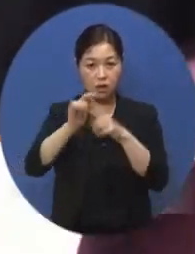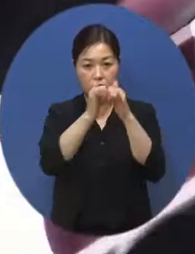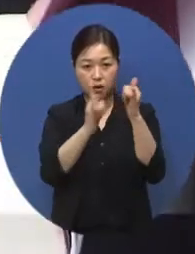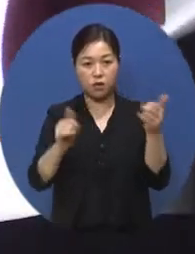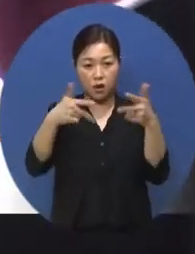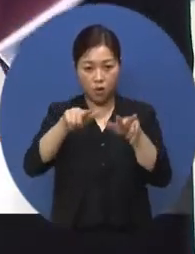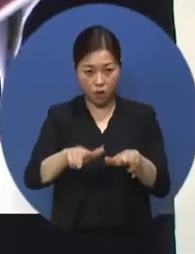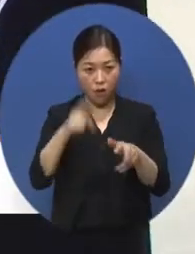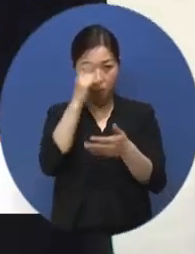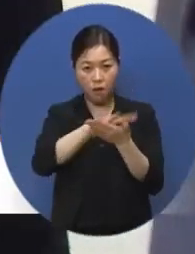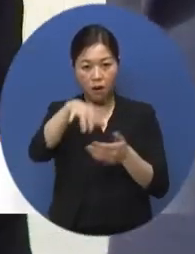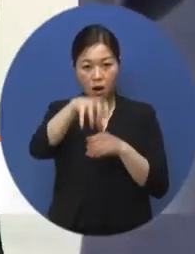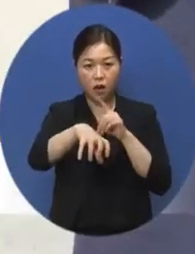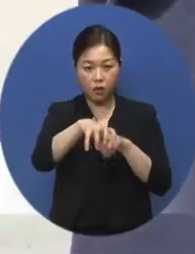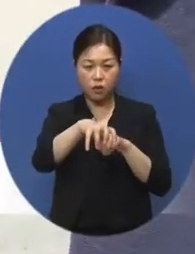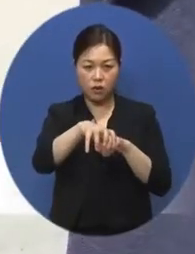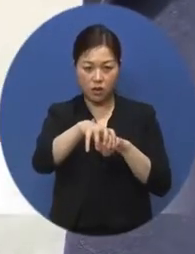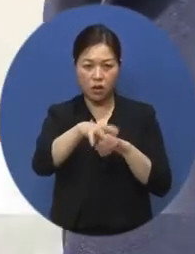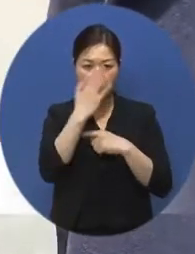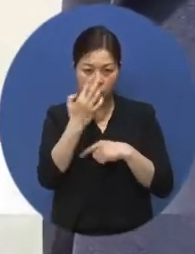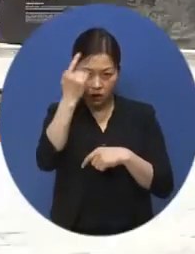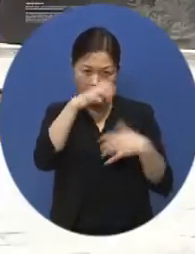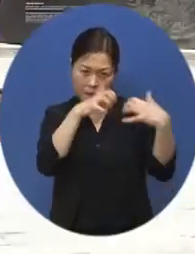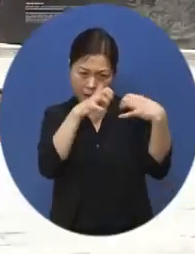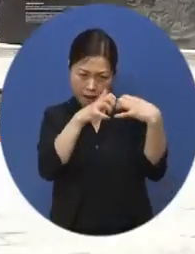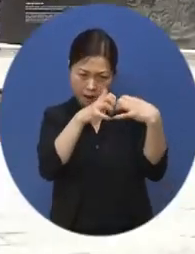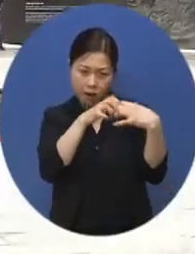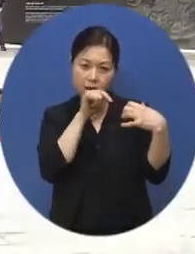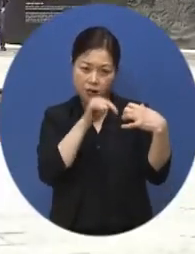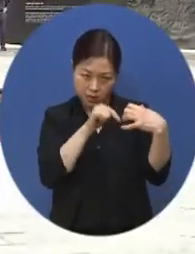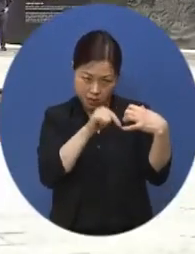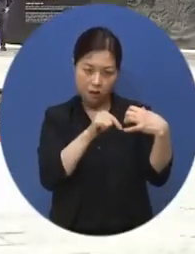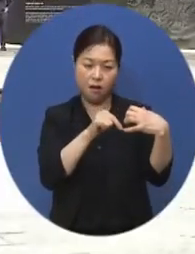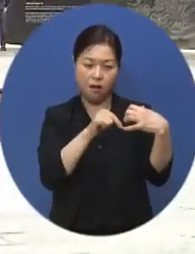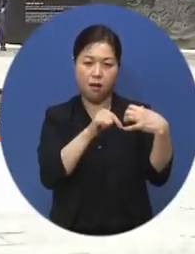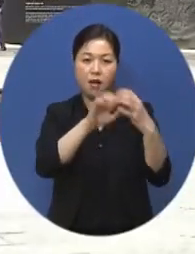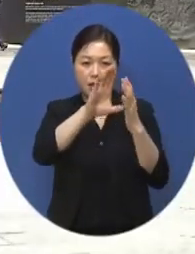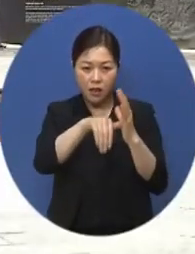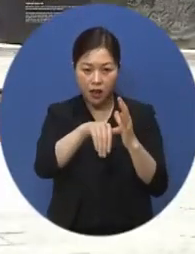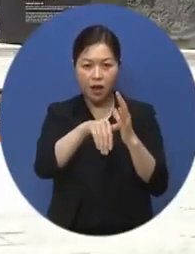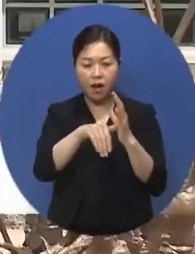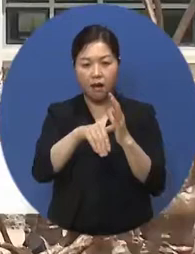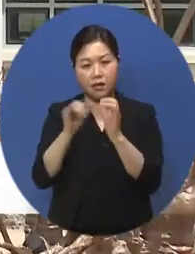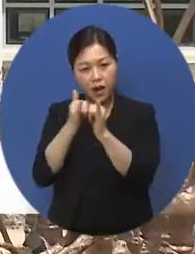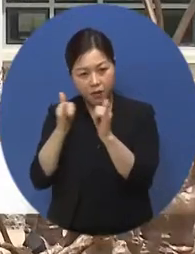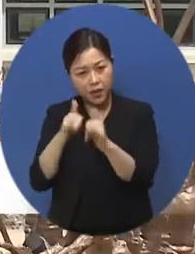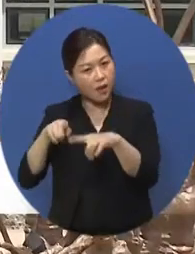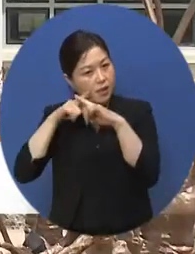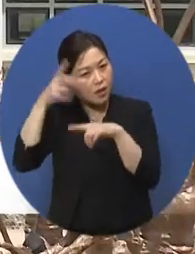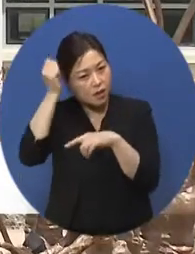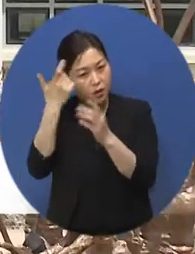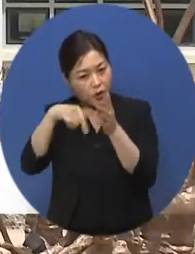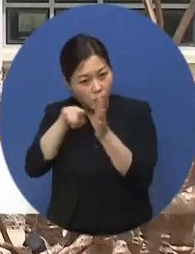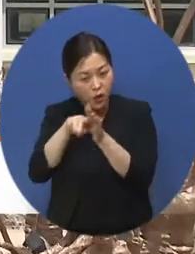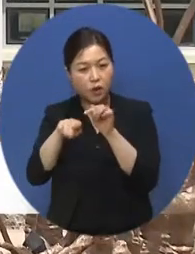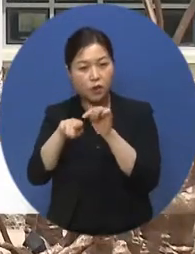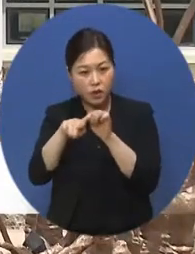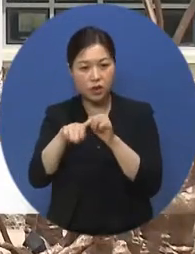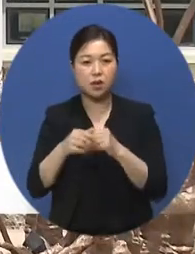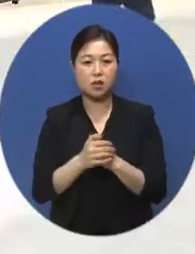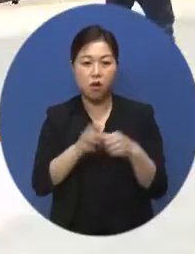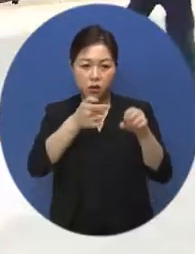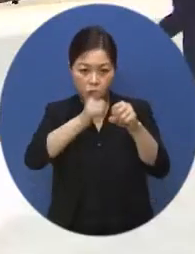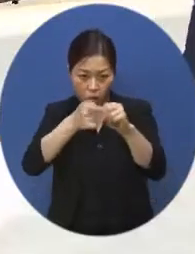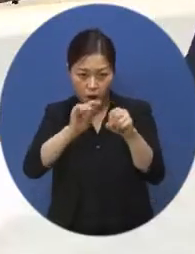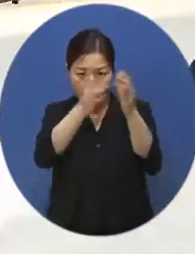최후의 격전지 순천에서 정유재란 과 민초들의 희생을 기억하기 위해 아픔의 기록을 승화한 조각상들